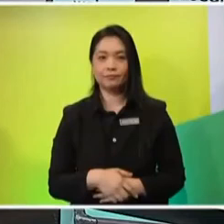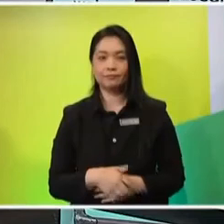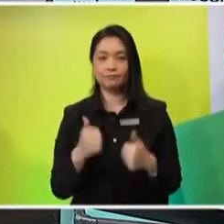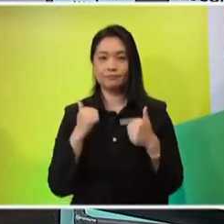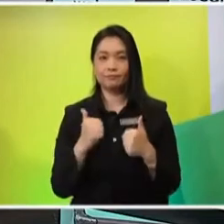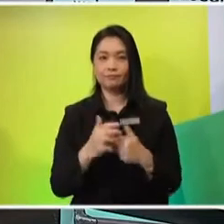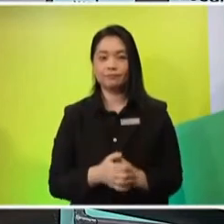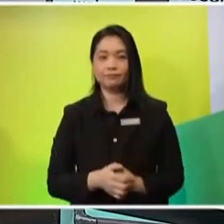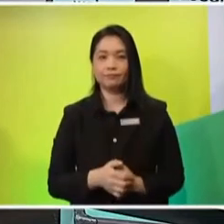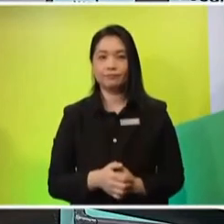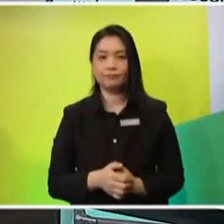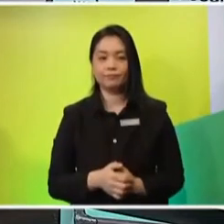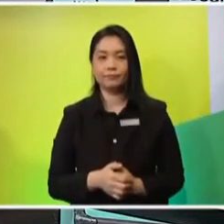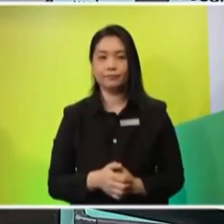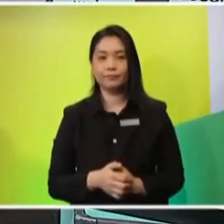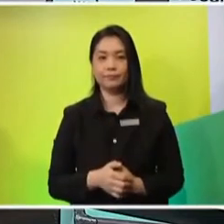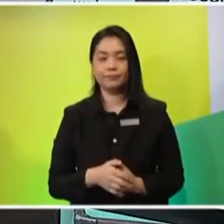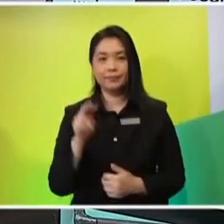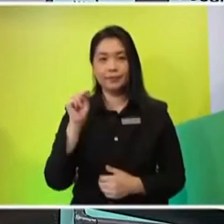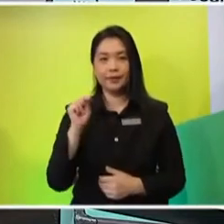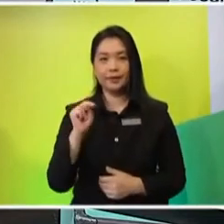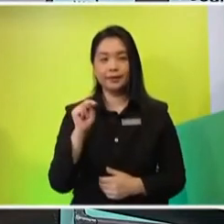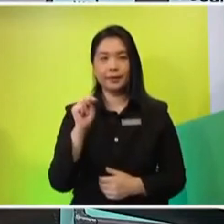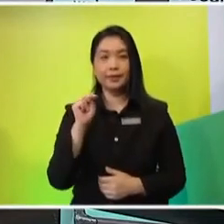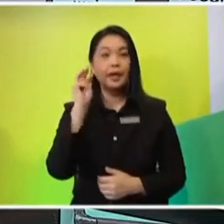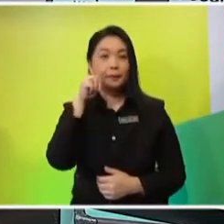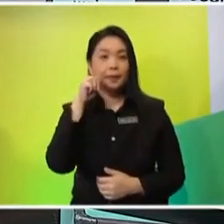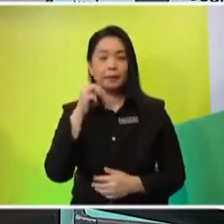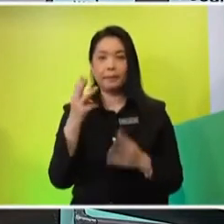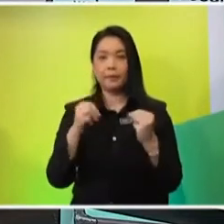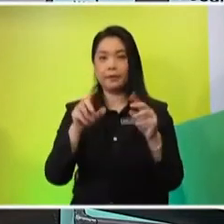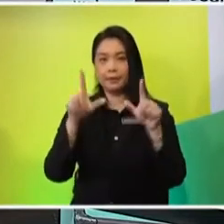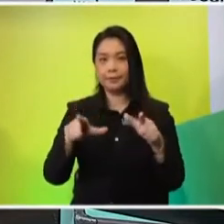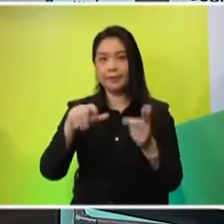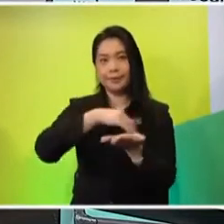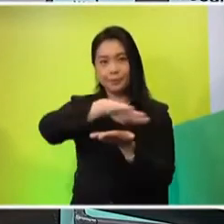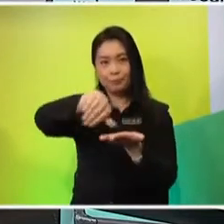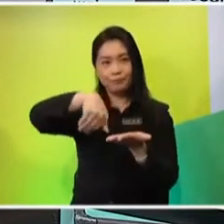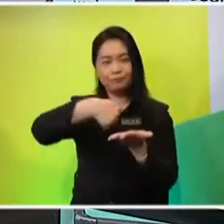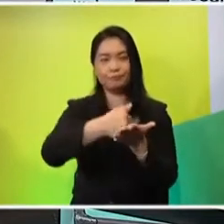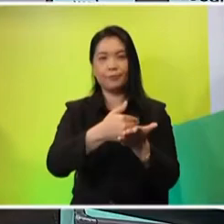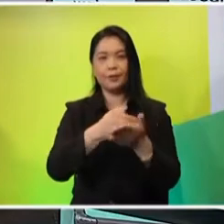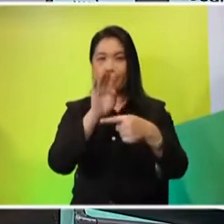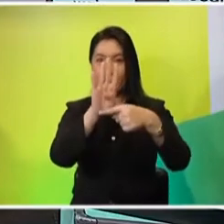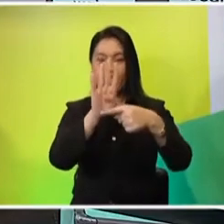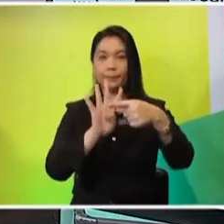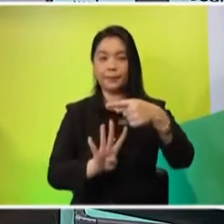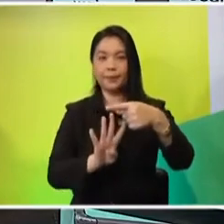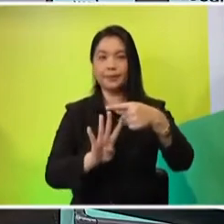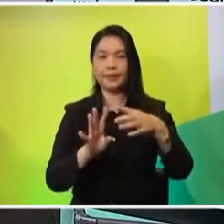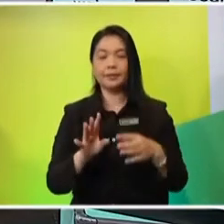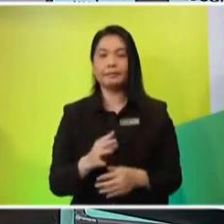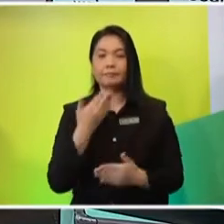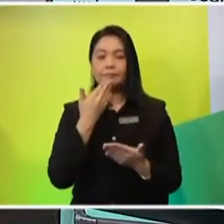Baik. Okey, kalau macam tu nanti Mira letak semua coklat Mira dekat sini, cikgu. Dapatkan 4/4. Baik, cikgu. Kita